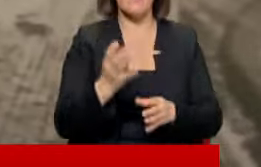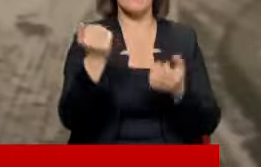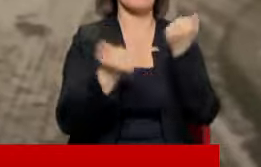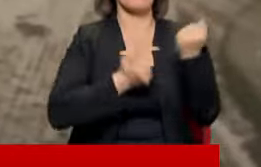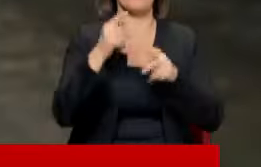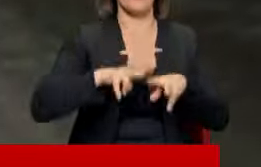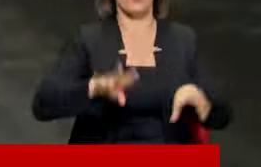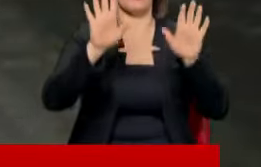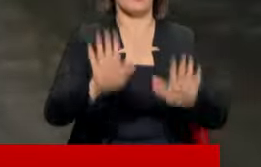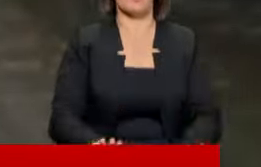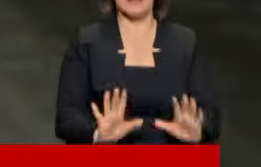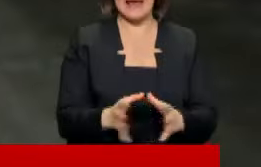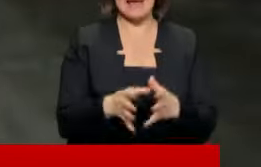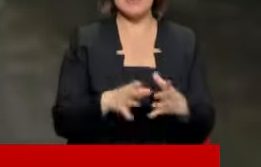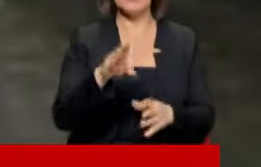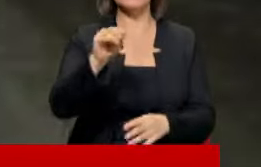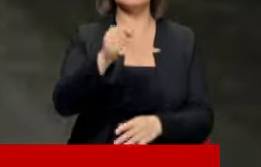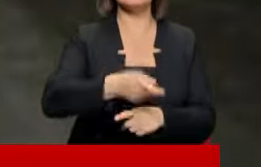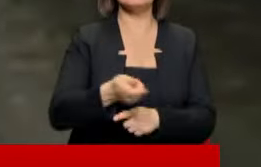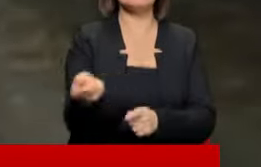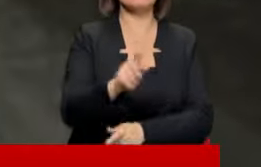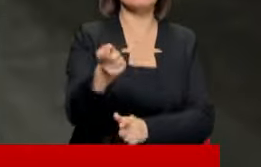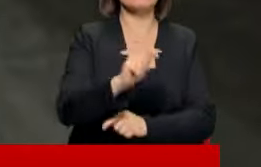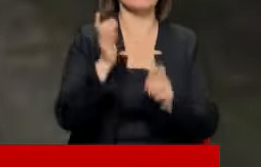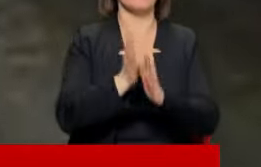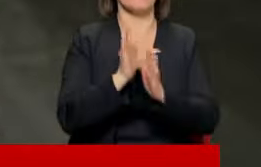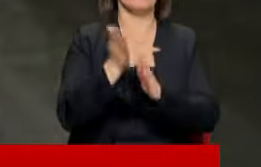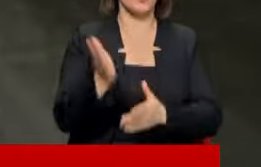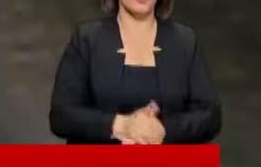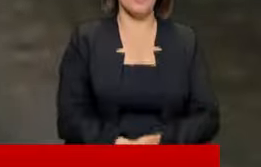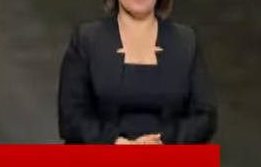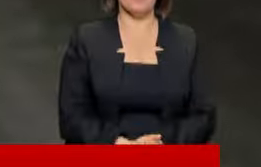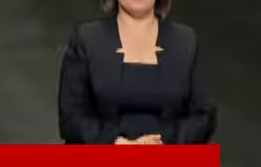araçlar yolda kaldı. Ekiplerin tuzlama çalışması aralıksız devam ediyor.